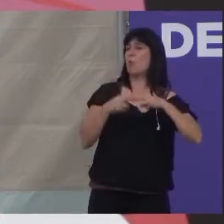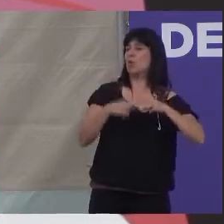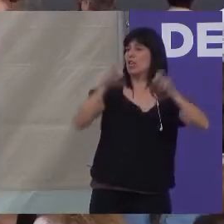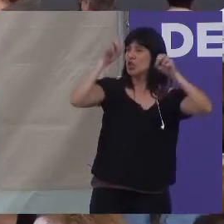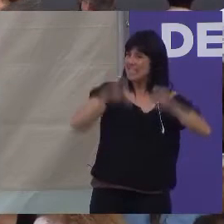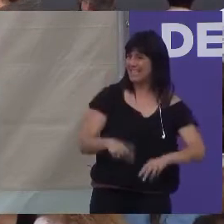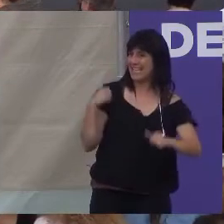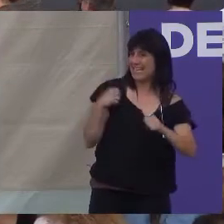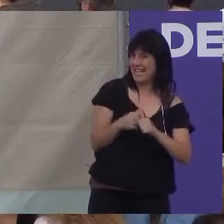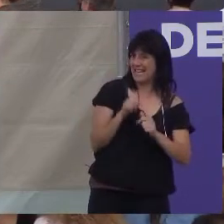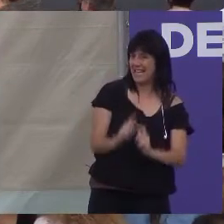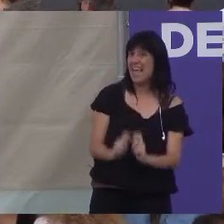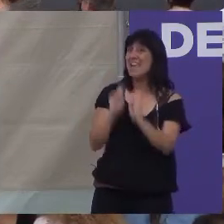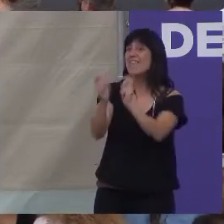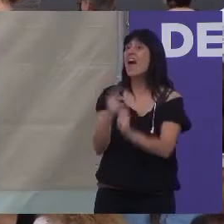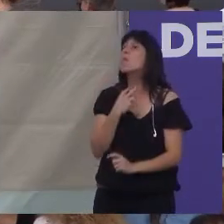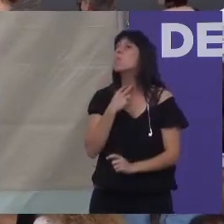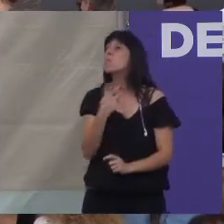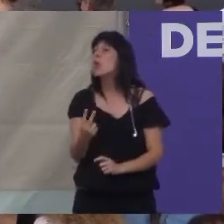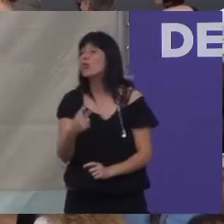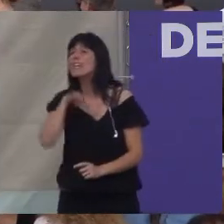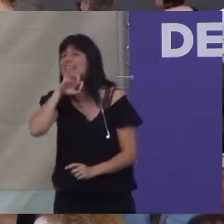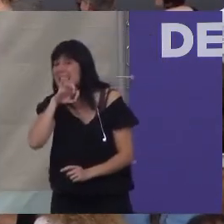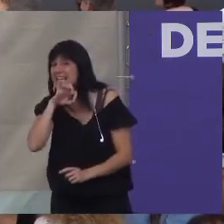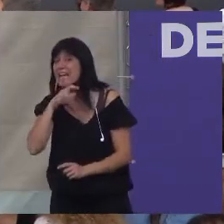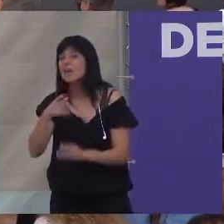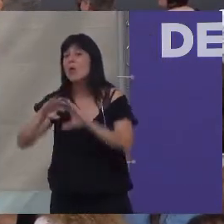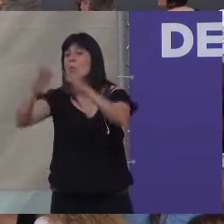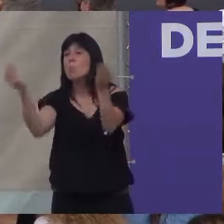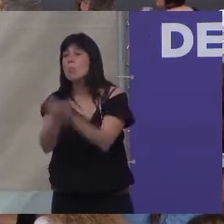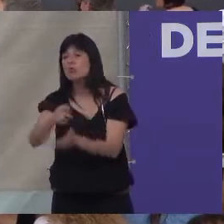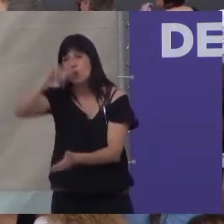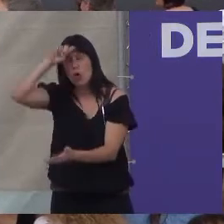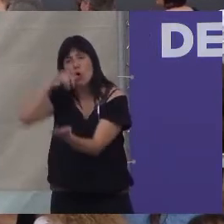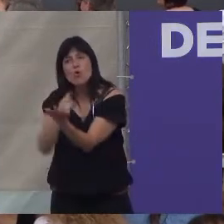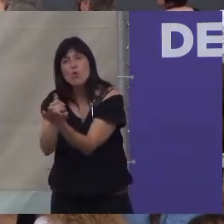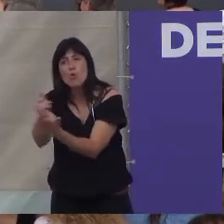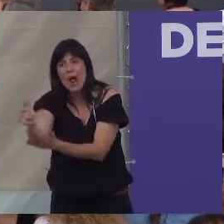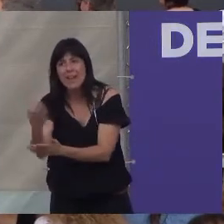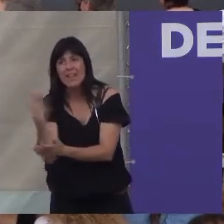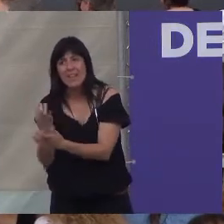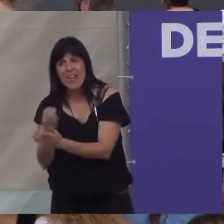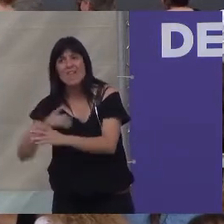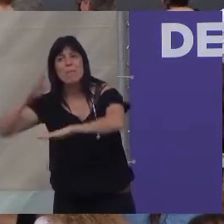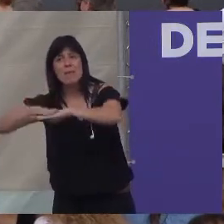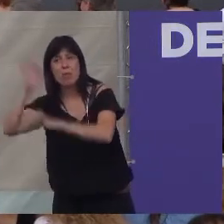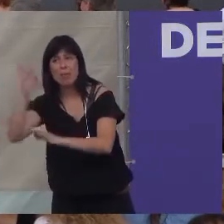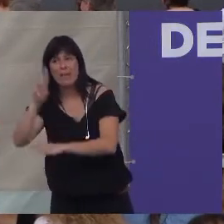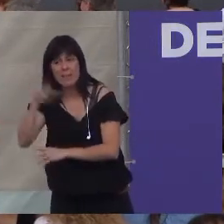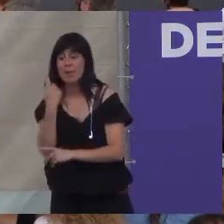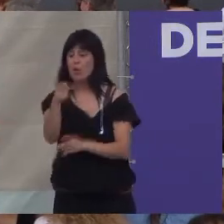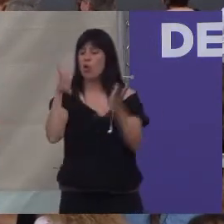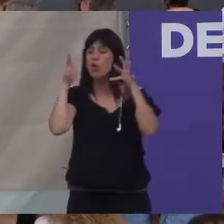2 anys, i donar veu i vot al món rural amb un 10% mínim de membres, i un Consell de